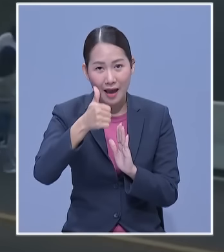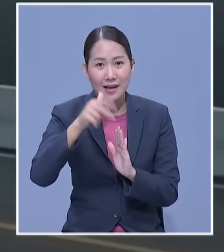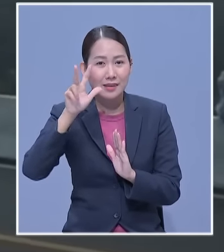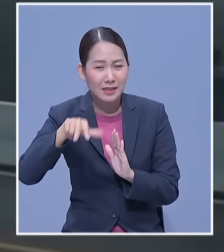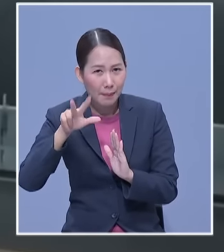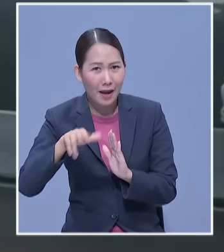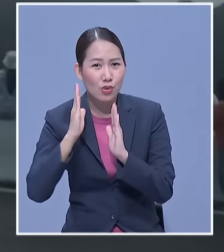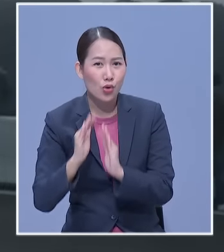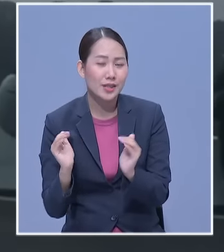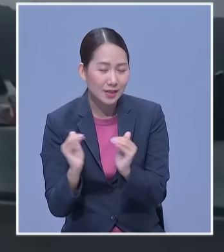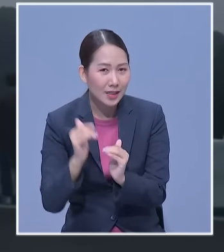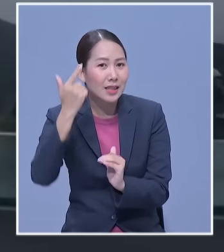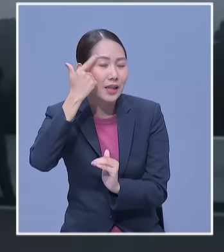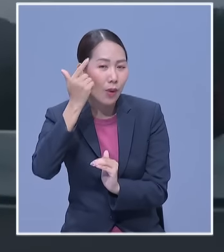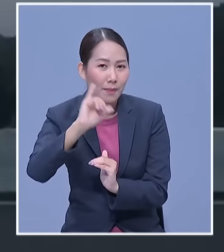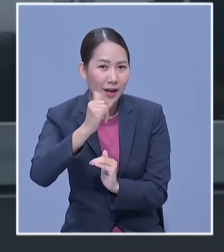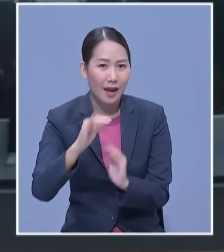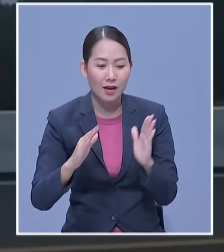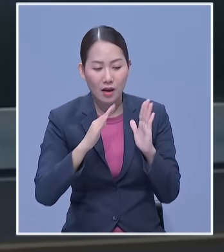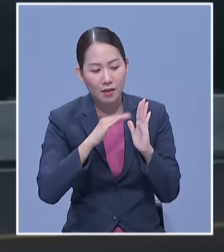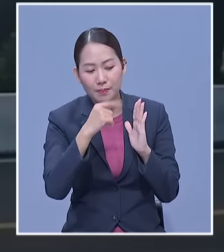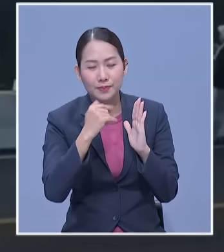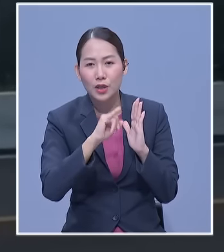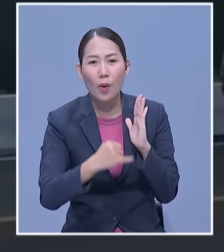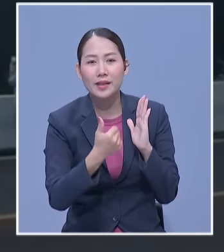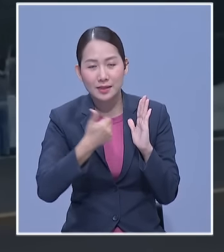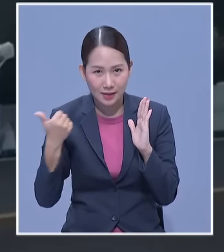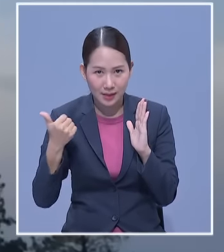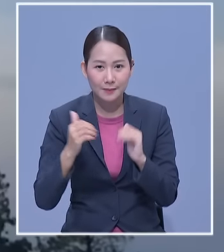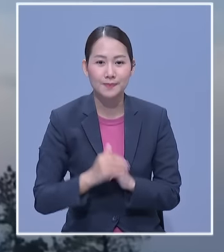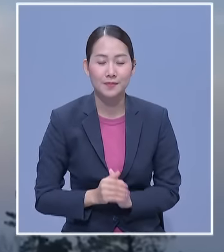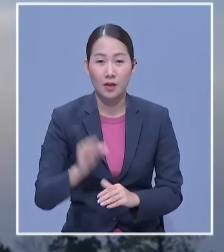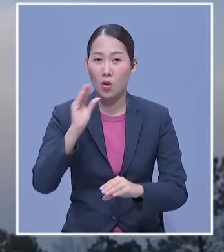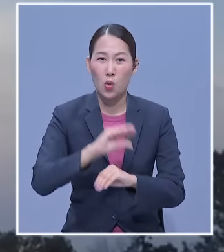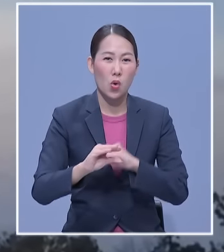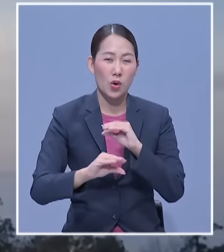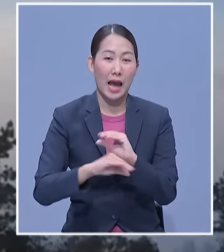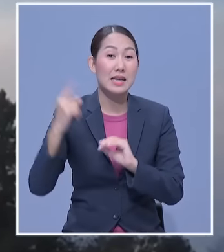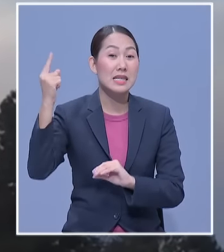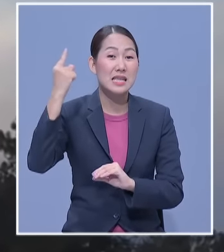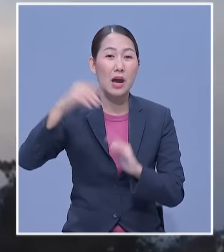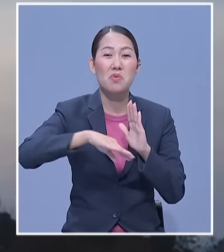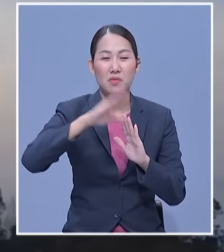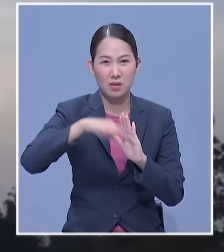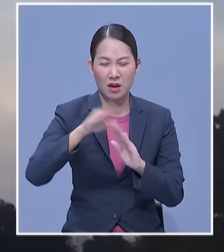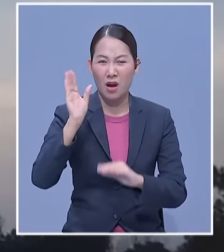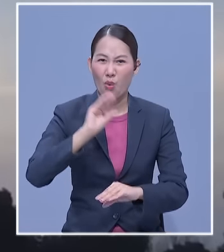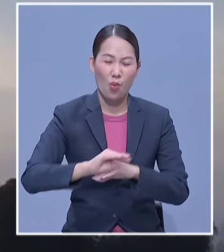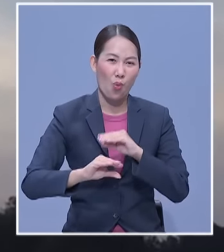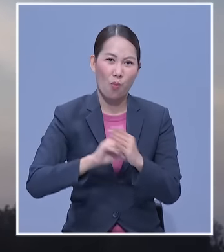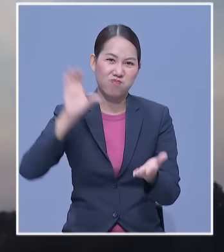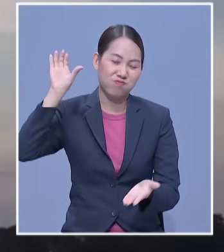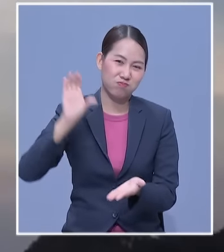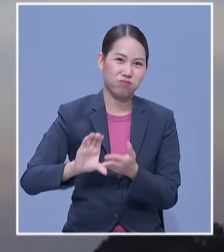กันยืนยันว่าปี 68จะเริ่มทำเหมือนกันนะคะแต่เนื่องจากโครงการใช้งบประมาณสูงทำให้ต้องหารือเพิ่มเติมเพื่อพิจารณา